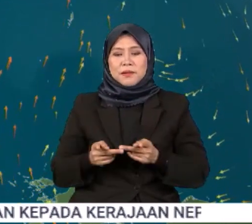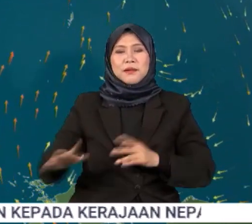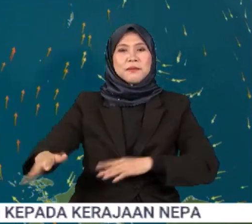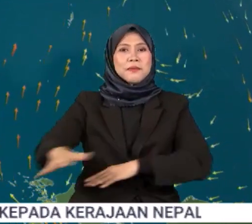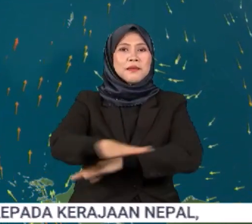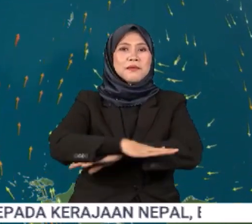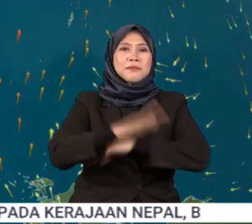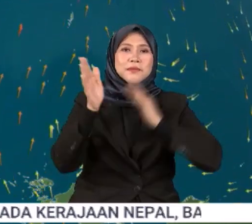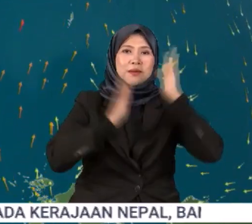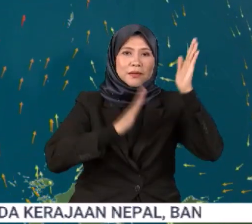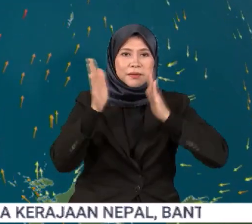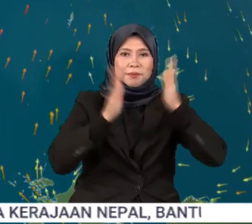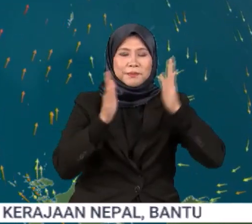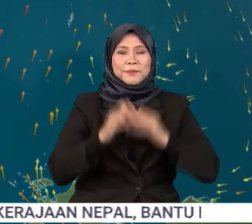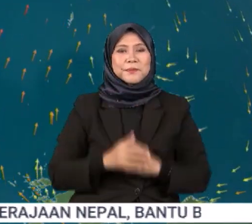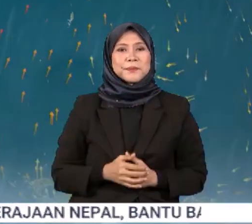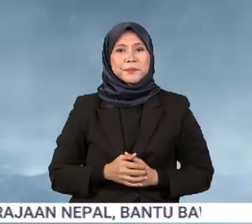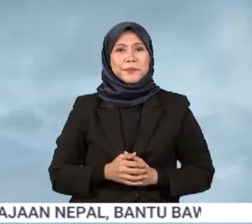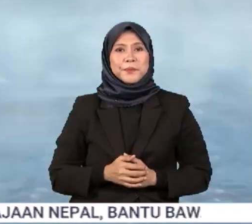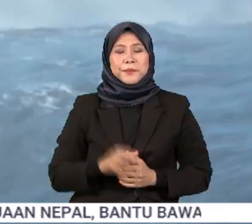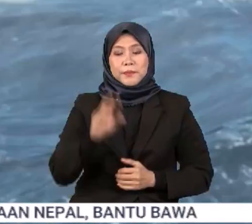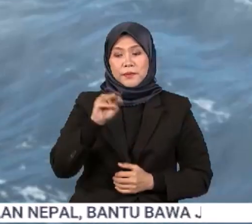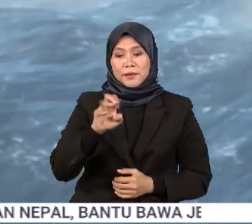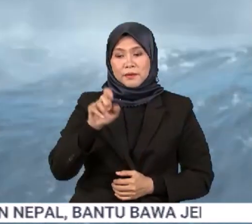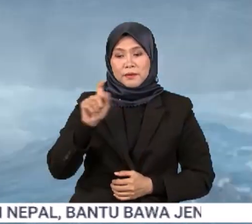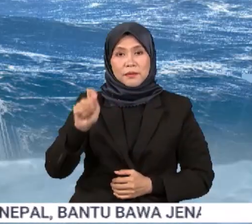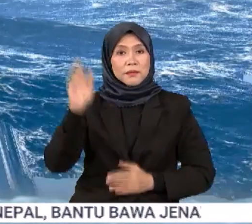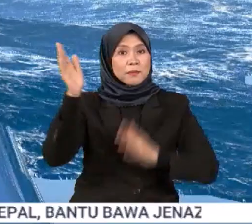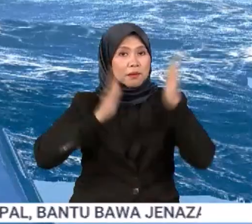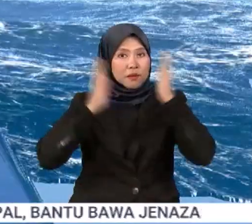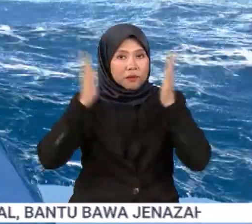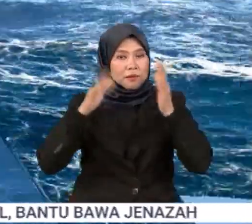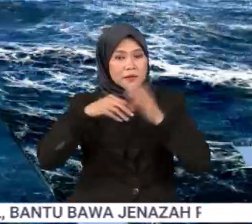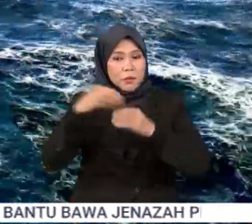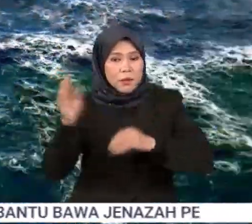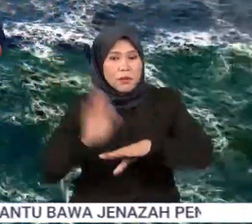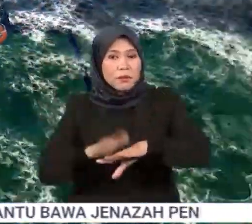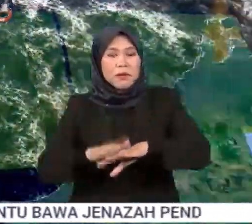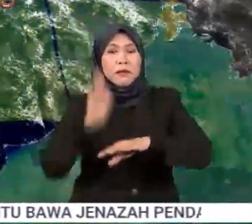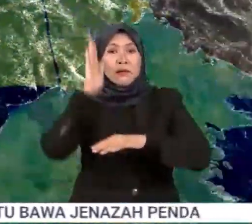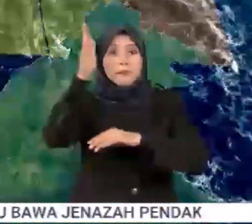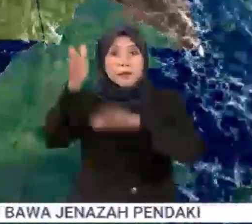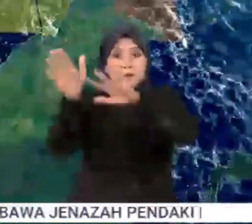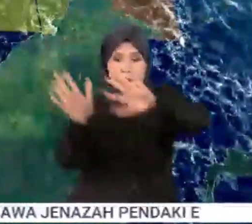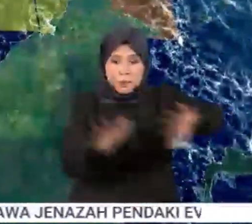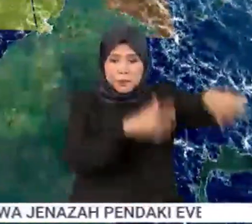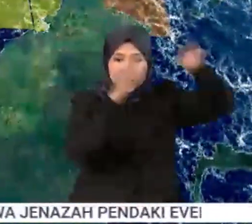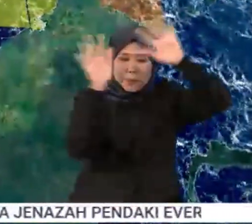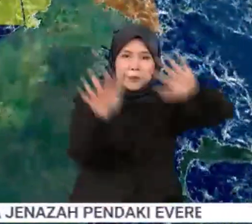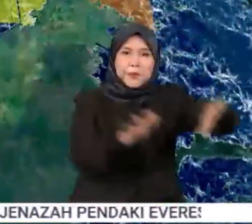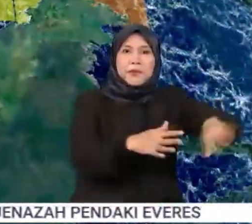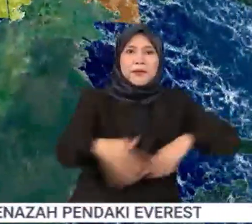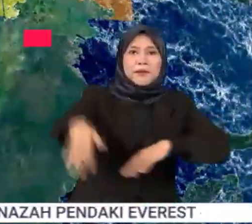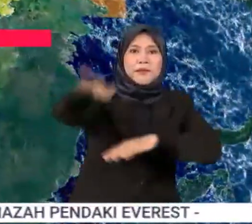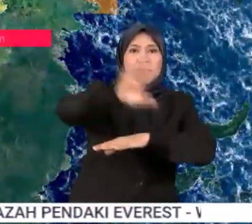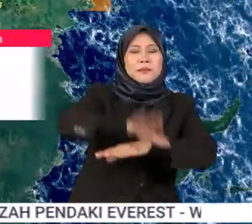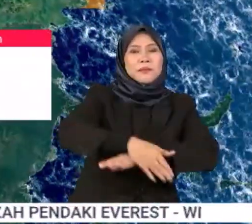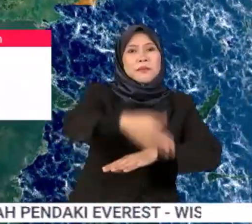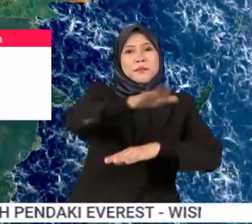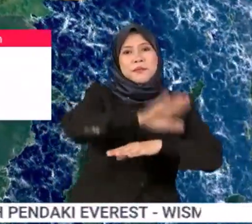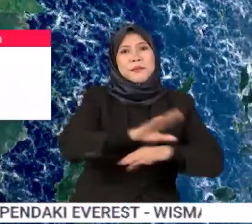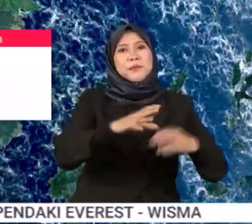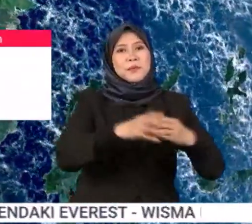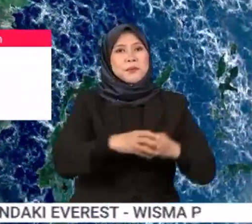perairan Malaysia. Oleh itu, Met Malaysia telah mengeluarkan amaran yang kencang dan juga laut bergelora kategori pertama dan